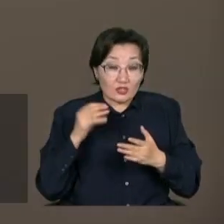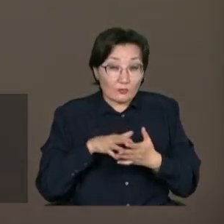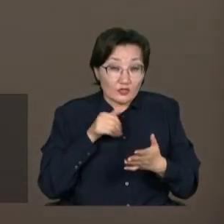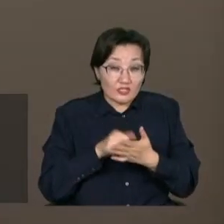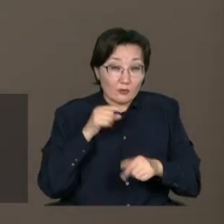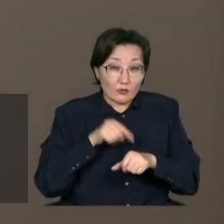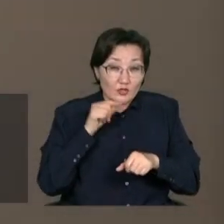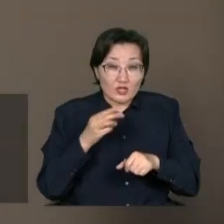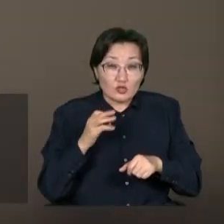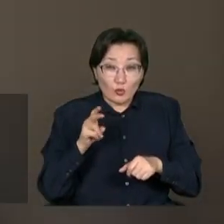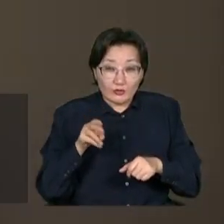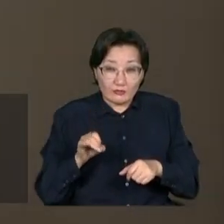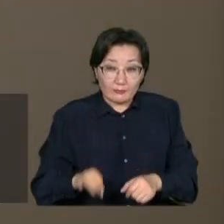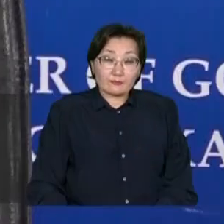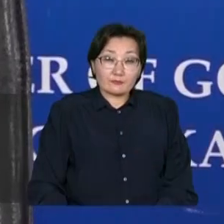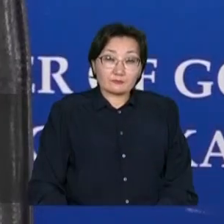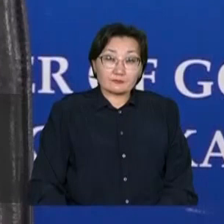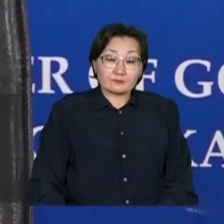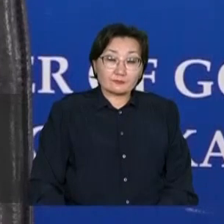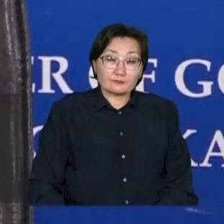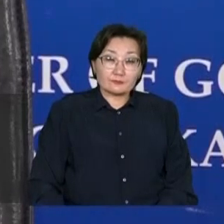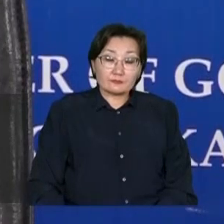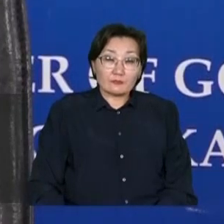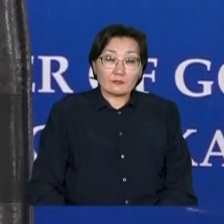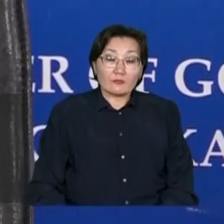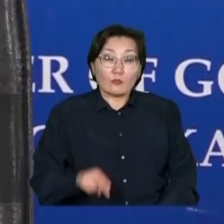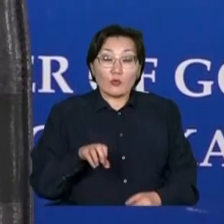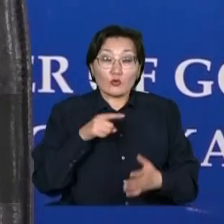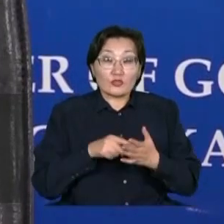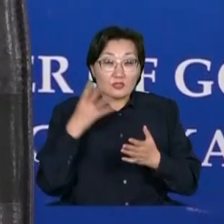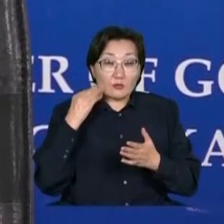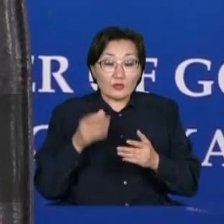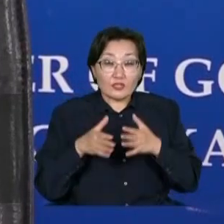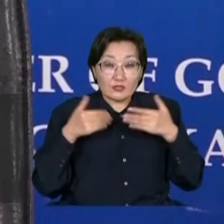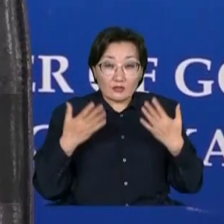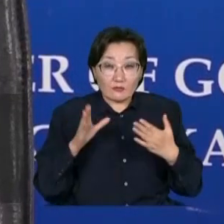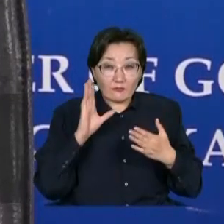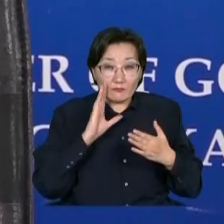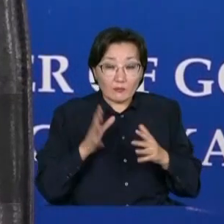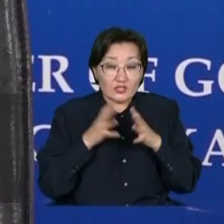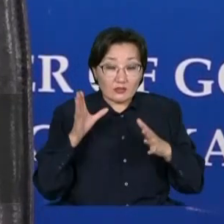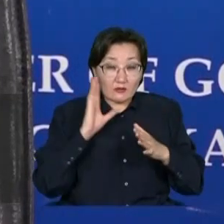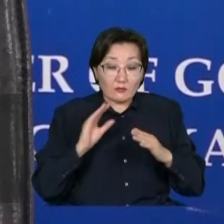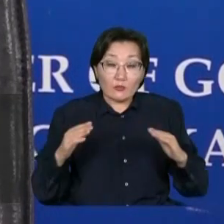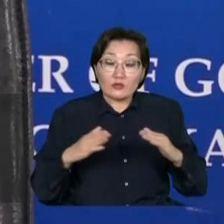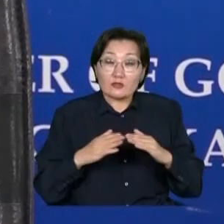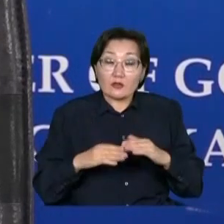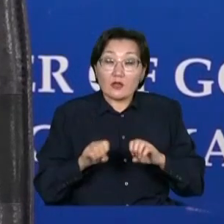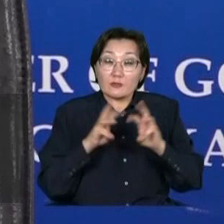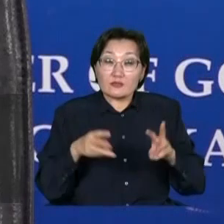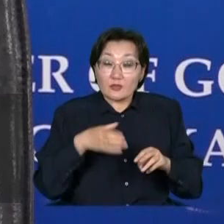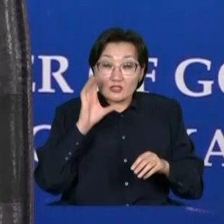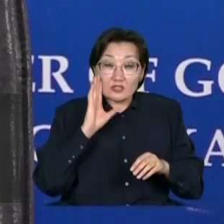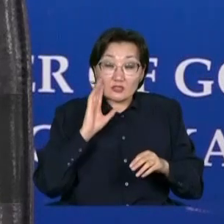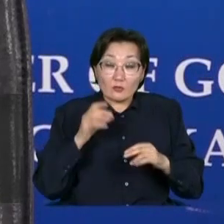пор ощущаются авторшоки. По городу Алматы нет больших водных объектов. Обеспечение питьевой водой